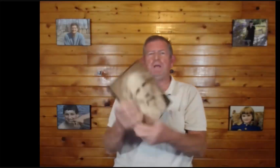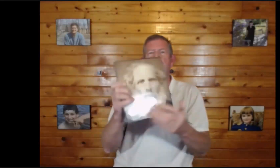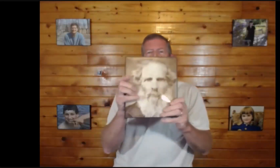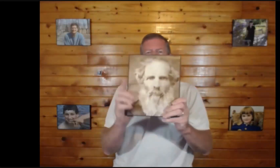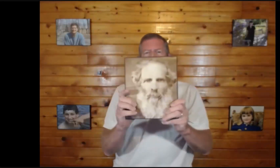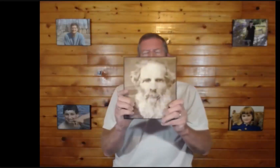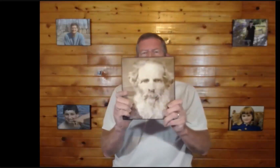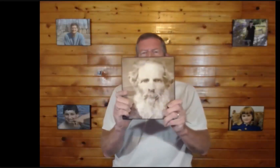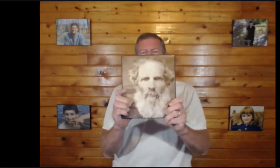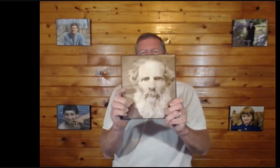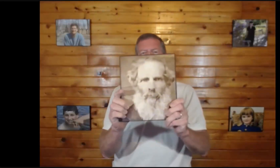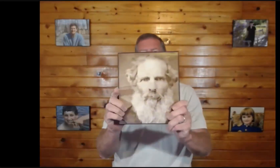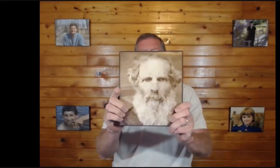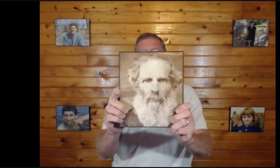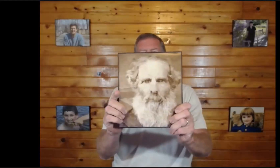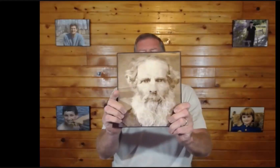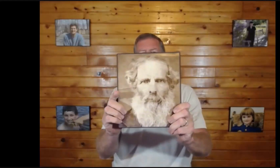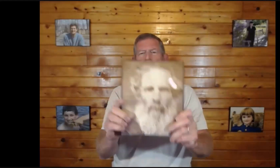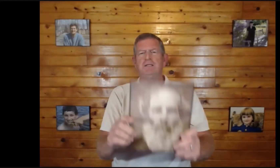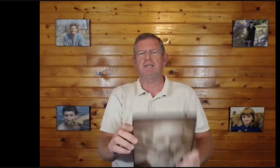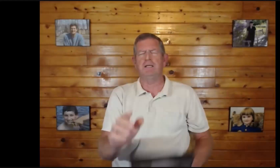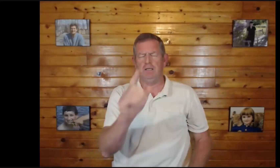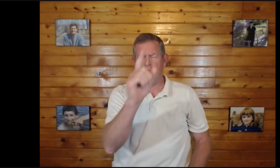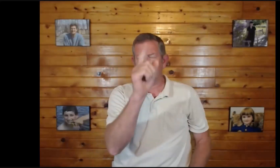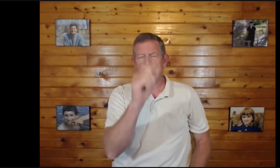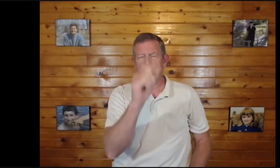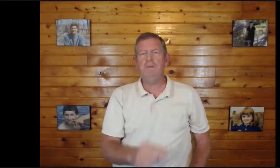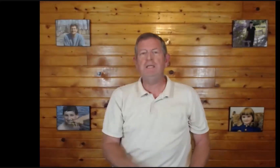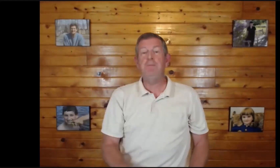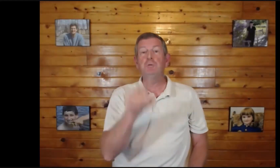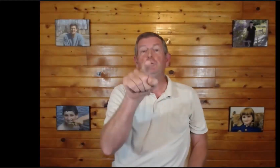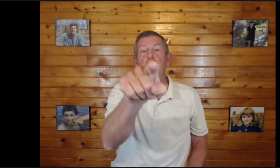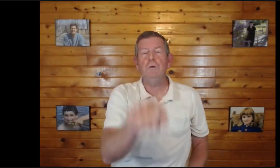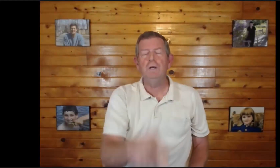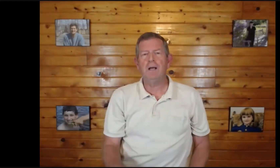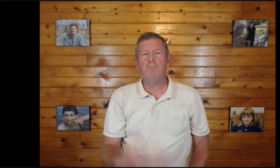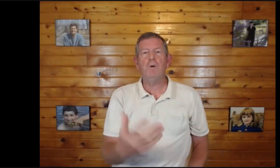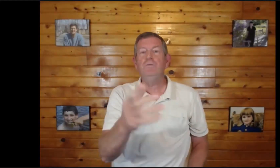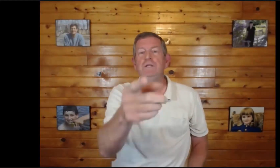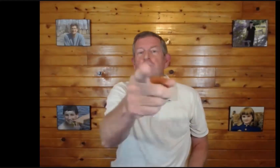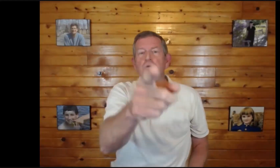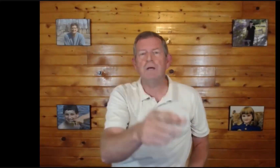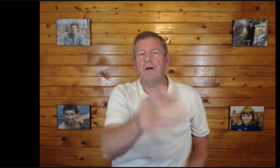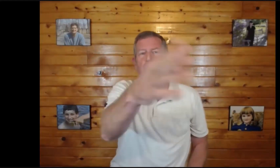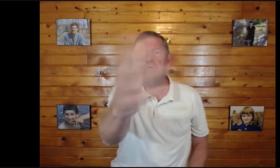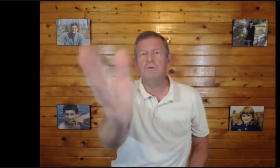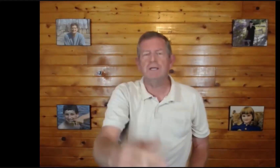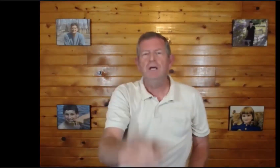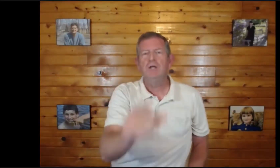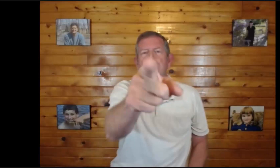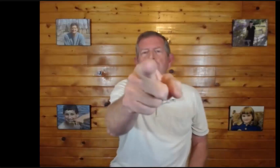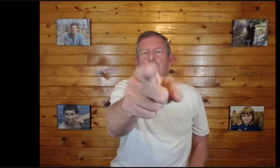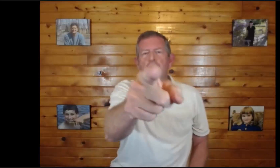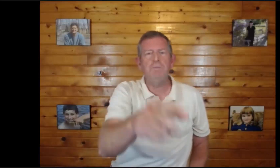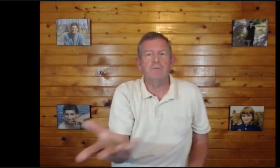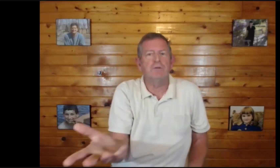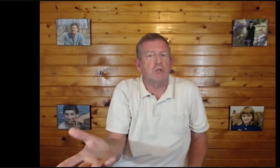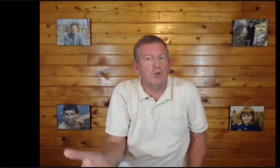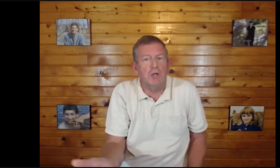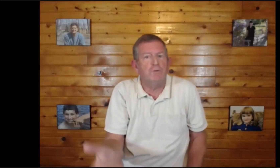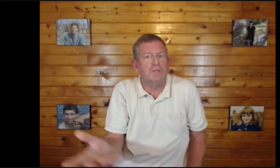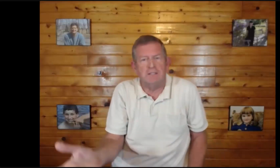respect à ce monsieur ici, ce monsieur très distingué, je ne lui dis pas tu, Comme moi, je vous dis tu à vous tous, hein. Je vous dis tu